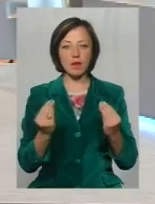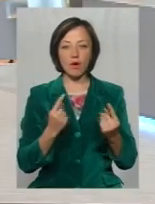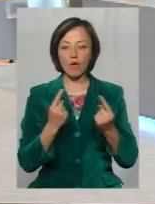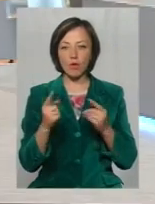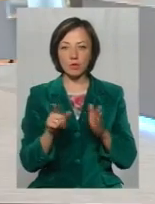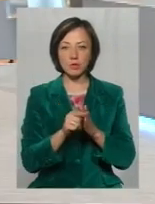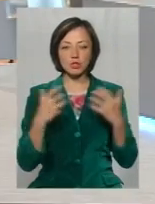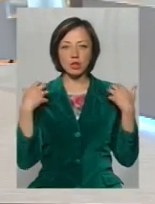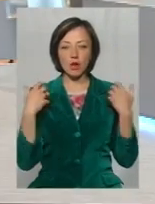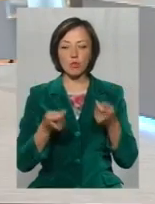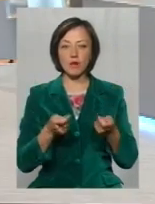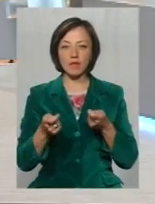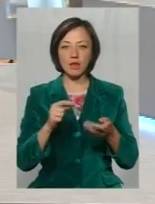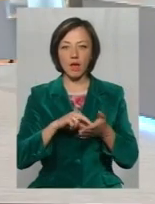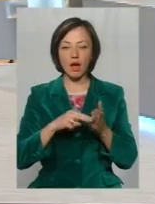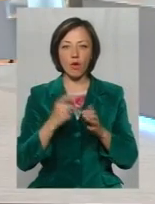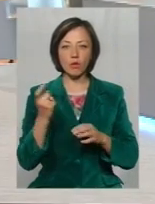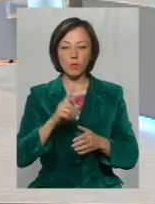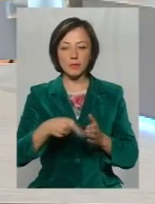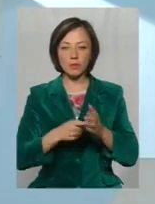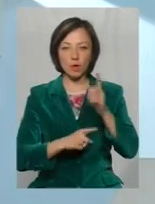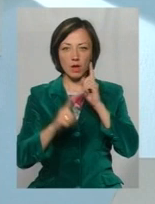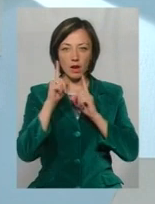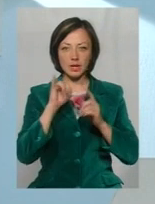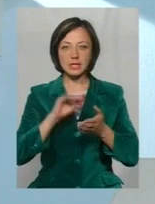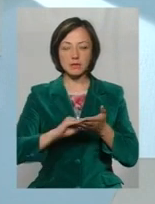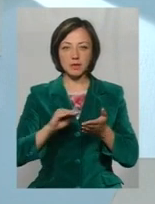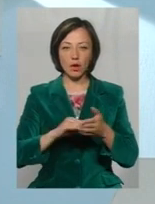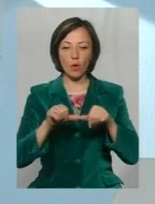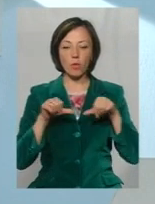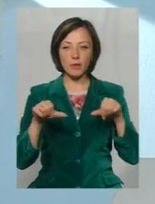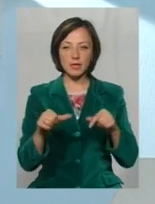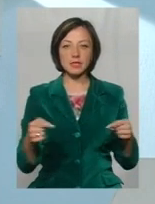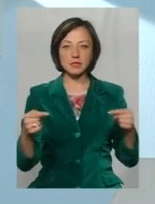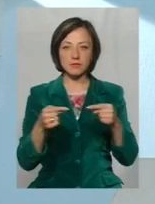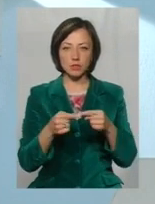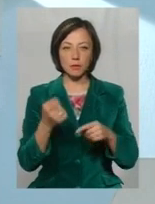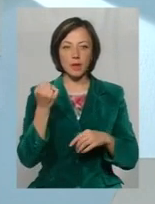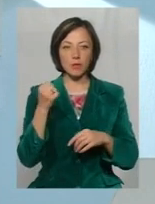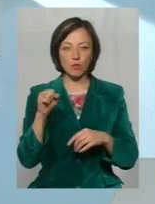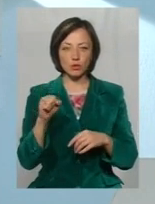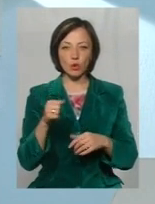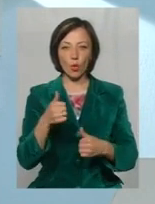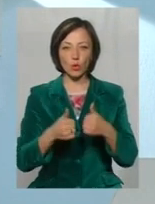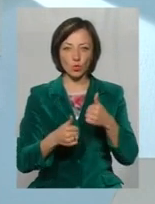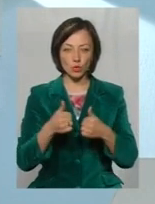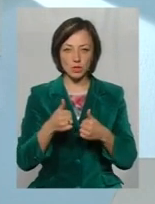із начальником управління економіки Хмельницької міської ради і секретарем комісії з визначення переможців